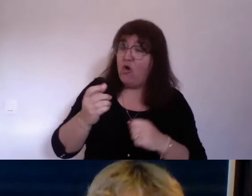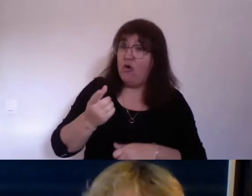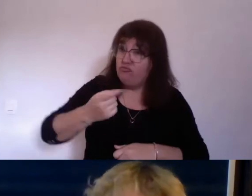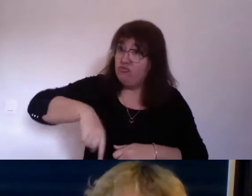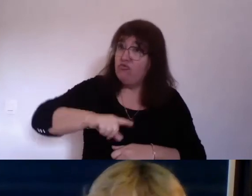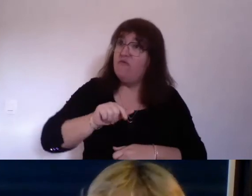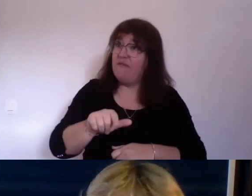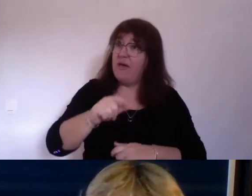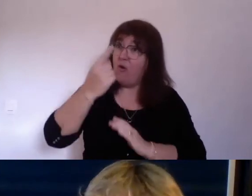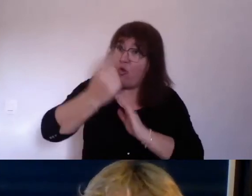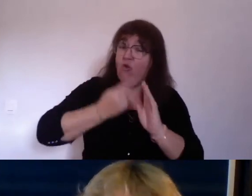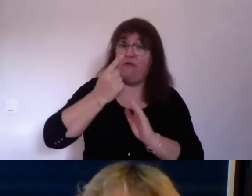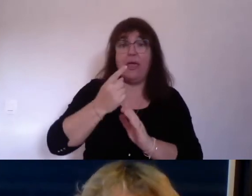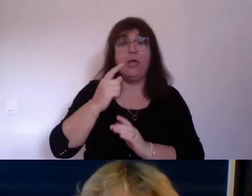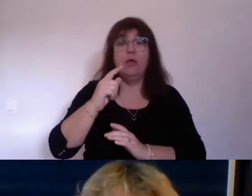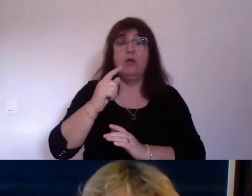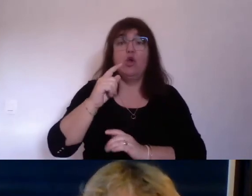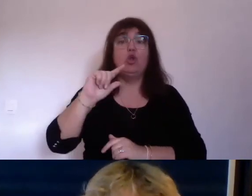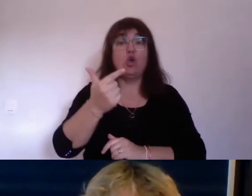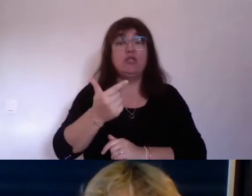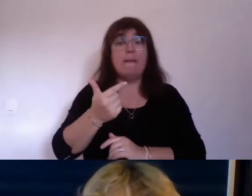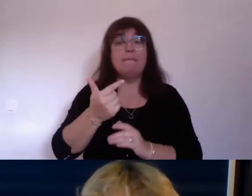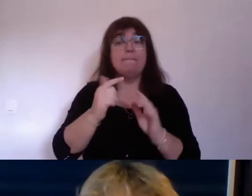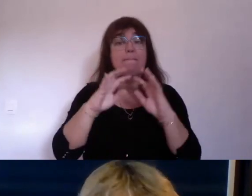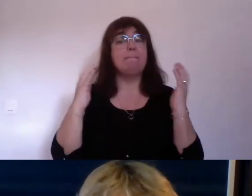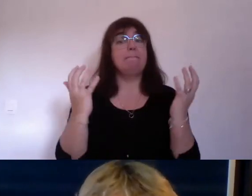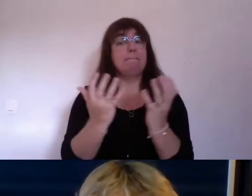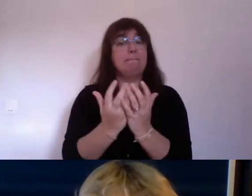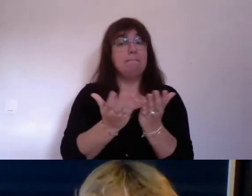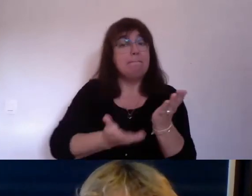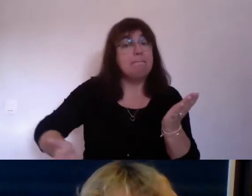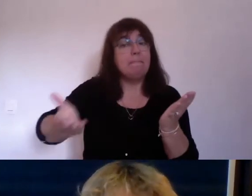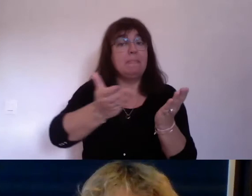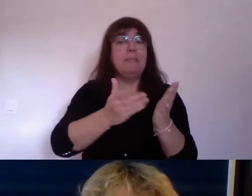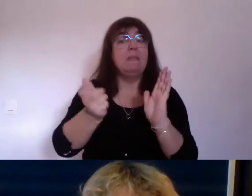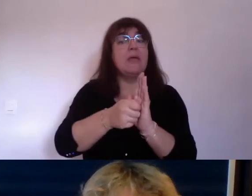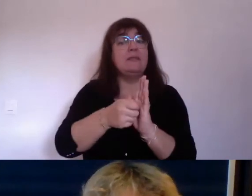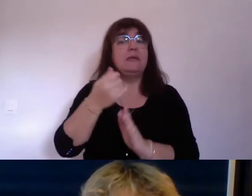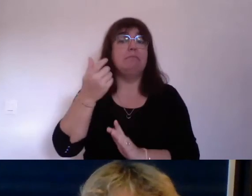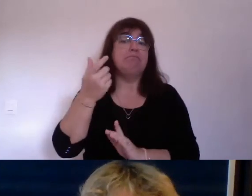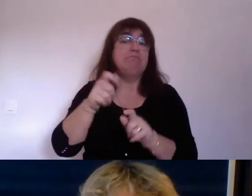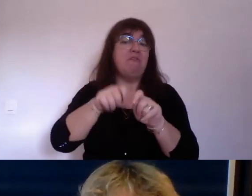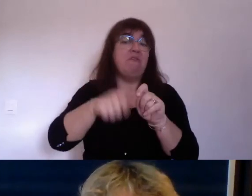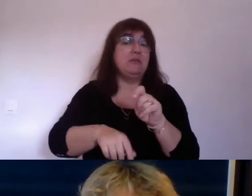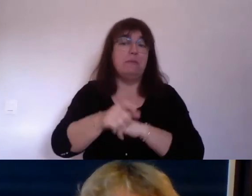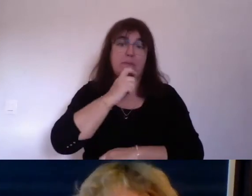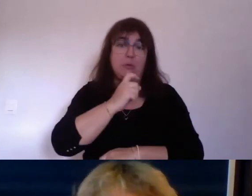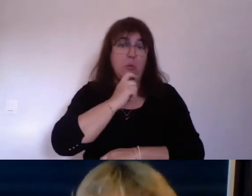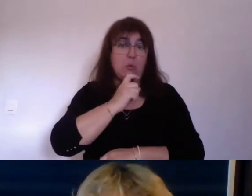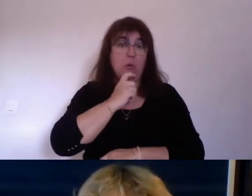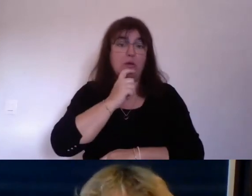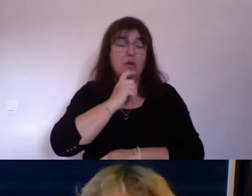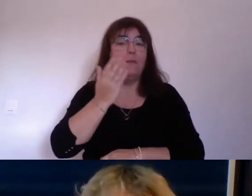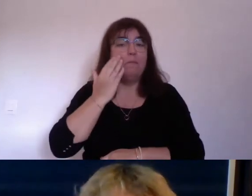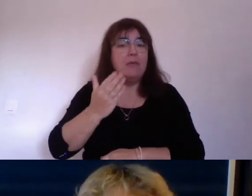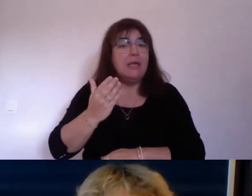une seconde table ronde, dont nous n'avons pas arrêté encore la date, mais qui va être nourrie